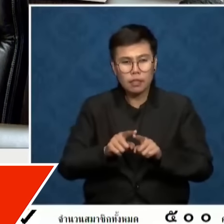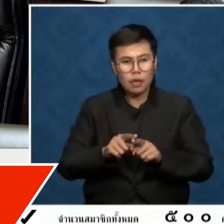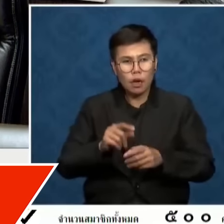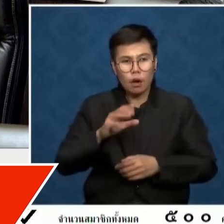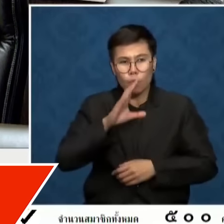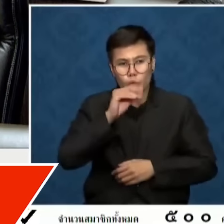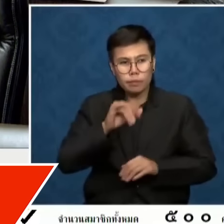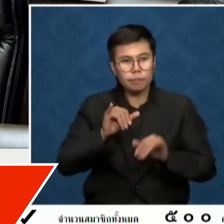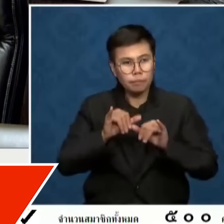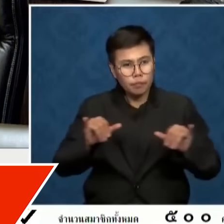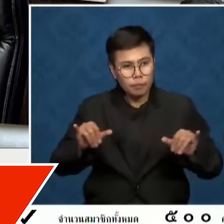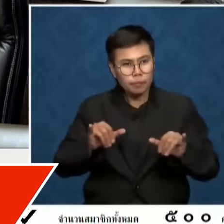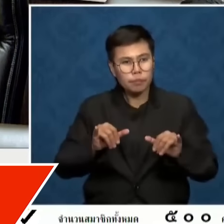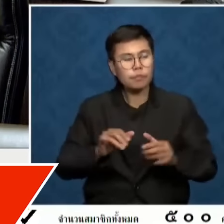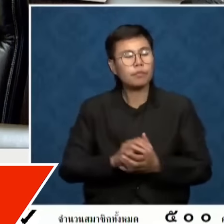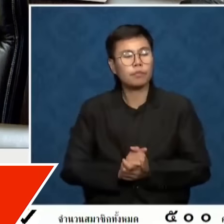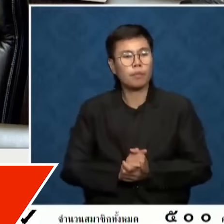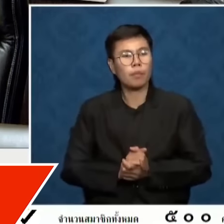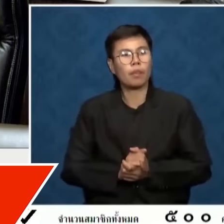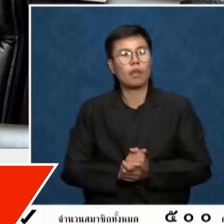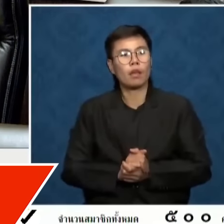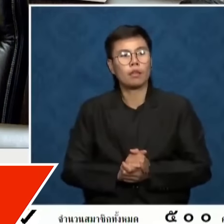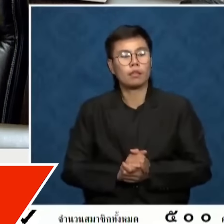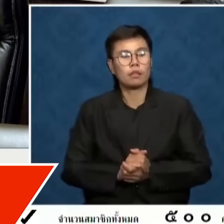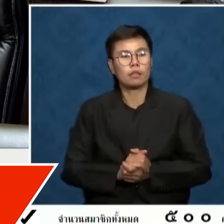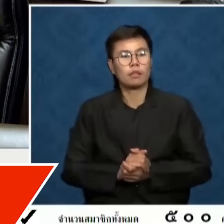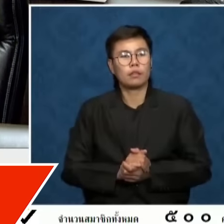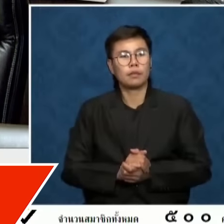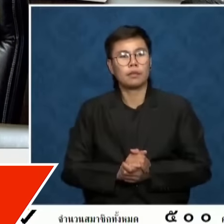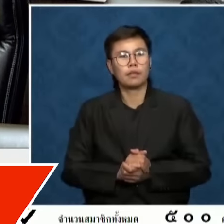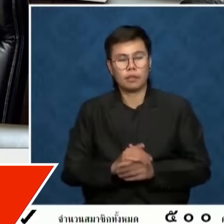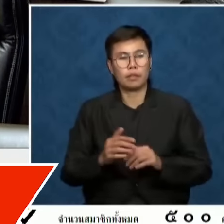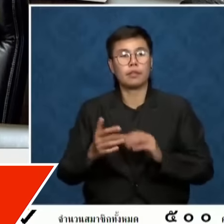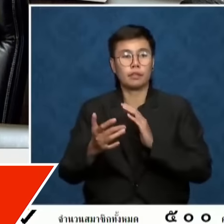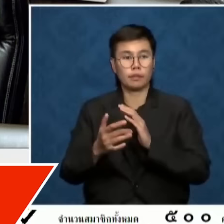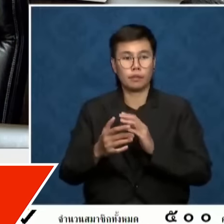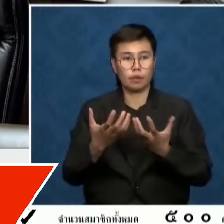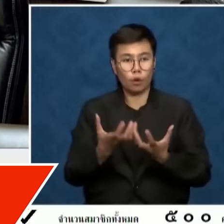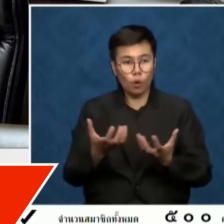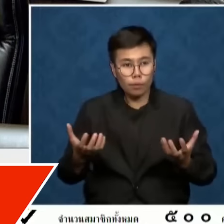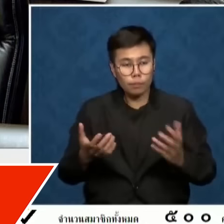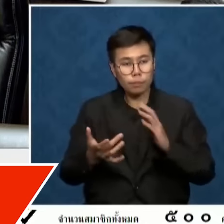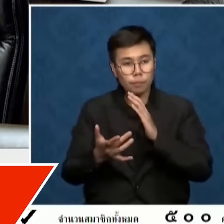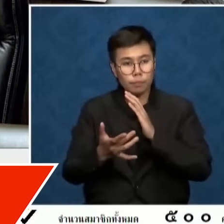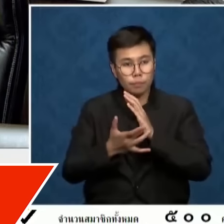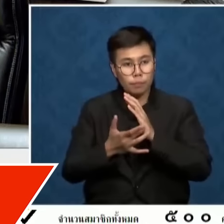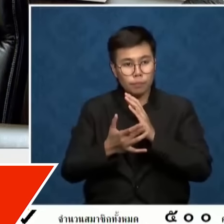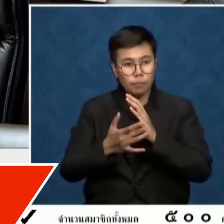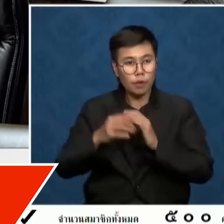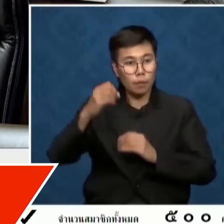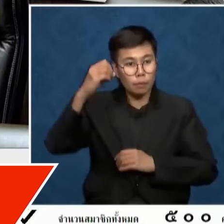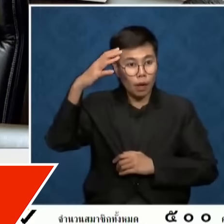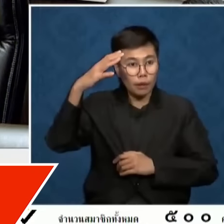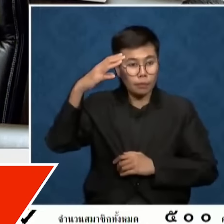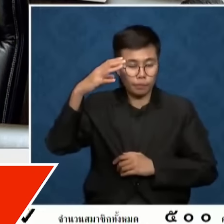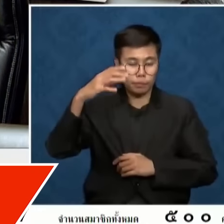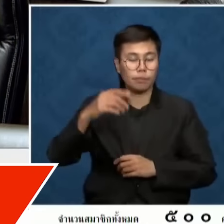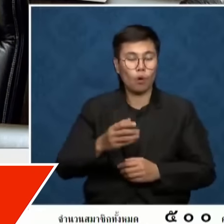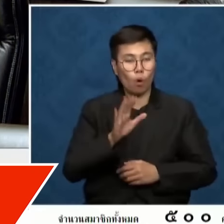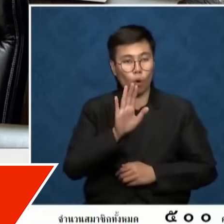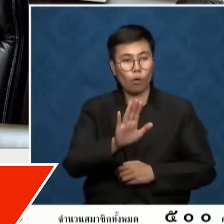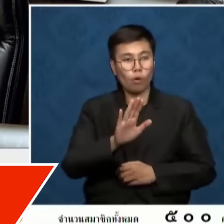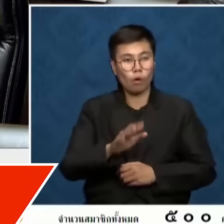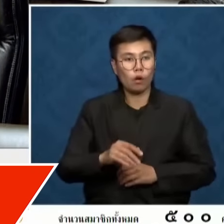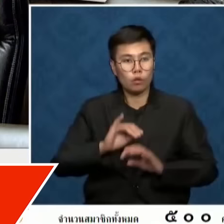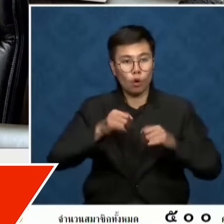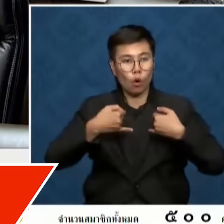อการยืนยันนะคะจากจุดเริ่มต้นของบญชีนวตกรมคะที่หวังจะเปิดพื้นที่ให้ผลิตภัณฑของผู้ประกอบก